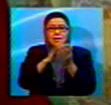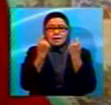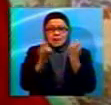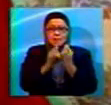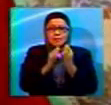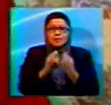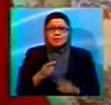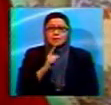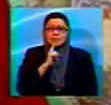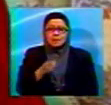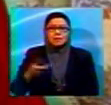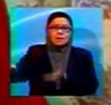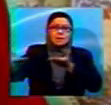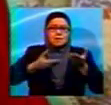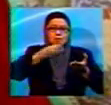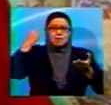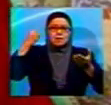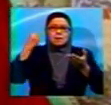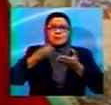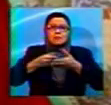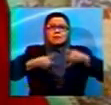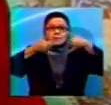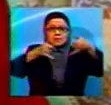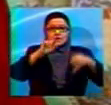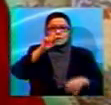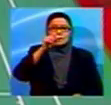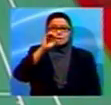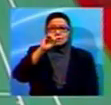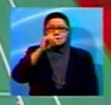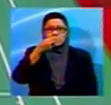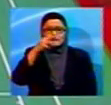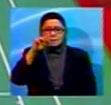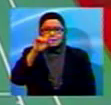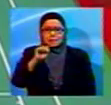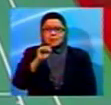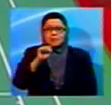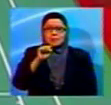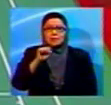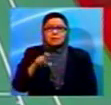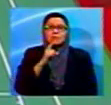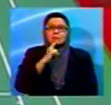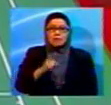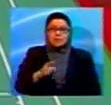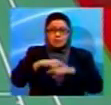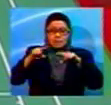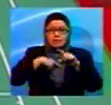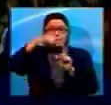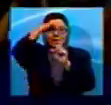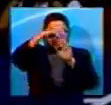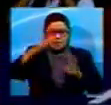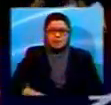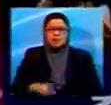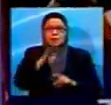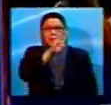balik Thomas dah lama kita tak tak sementara itu penaung persatuan badminton Malaysia Bam Datin seri rosmah